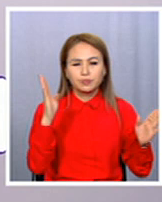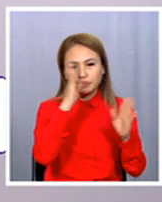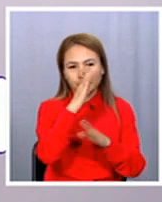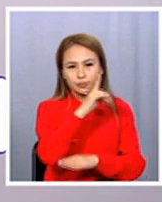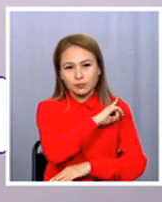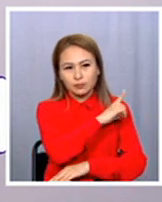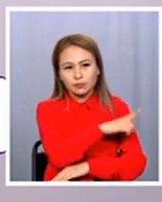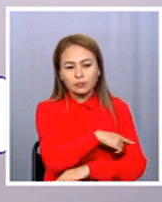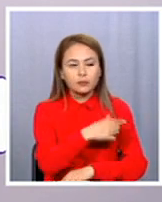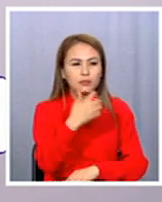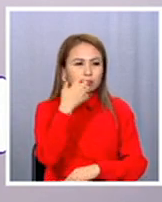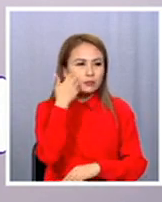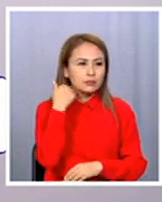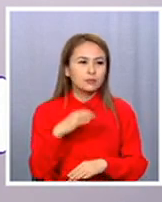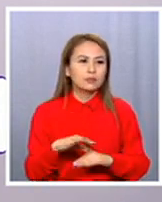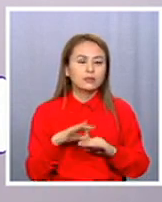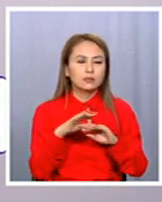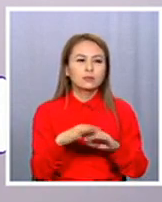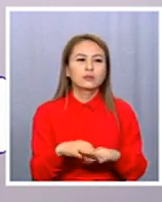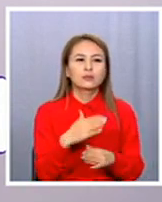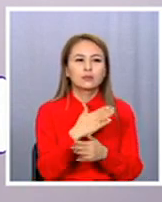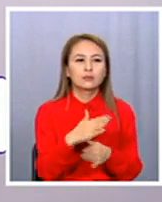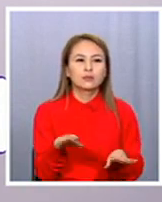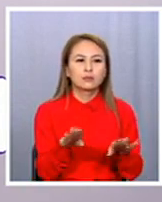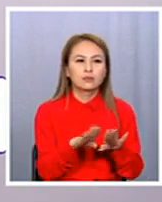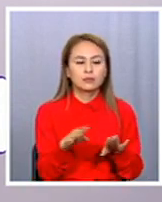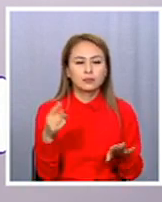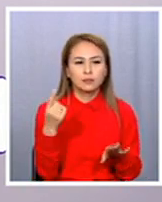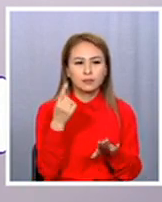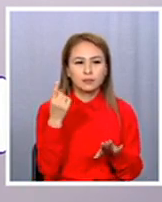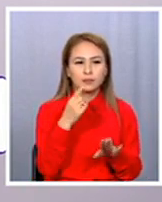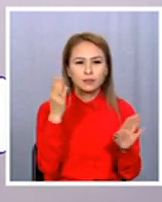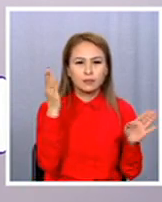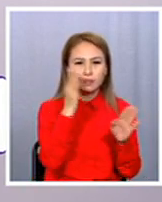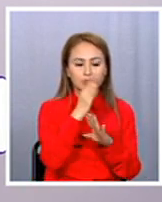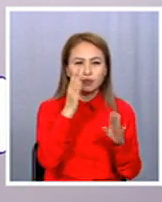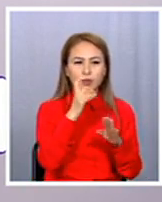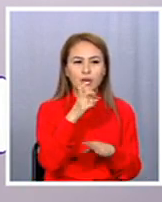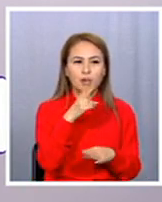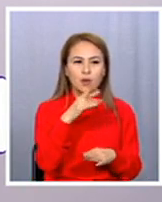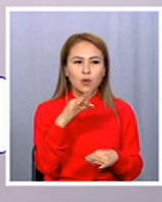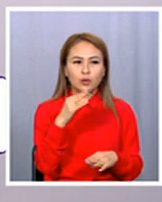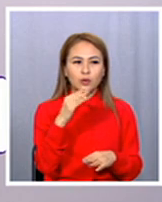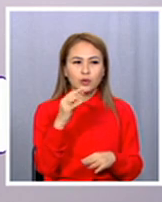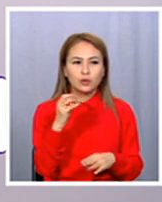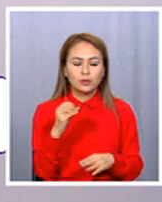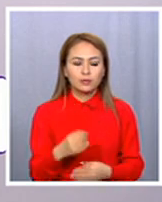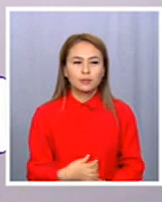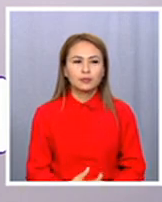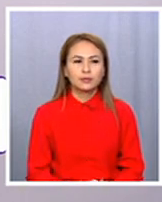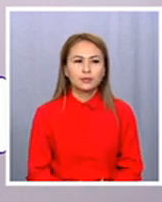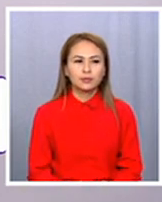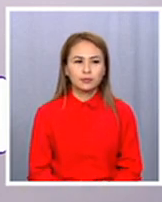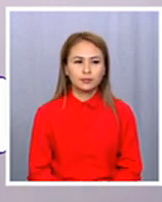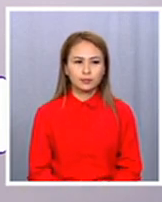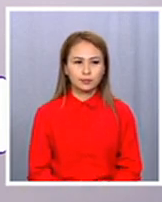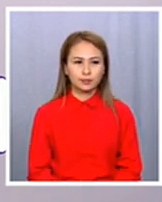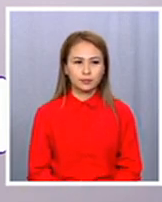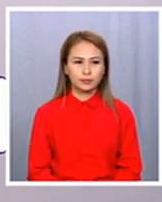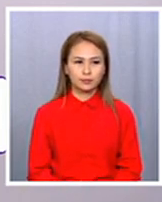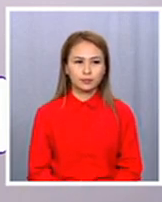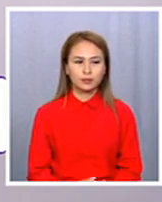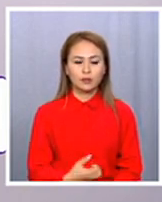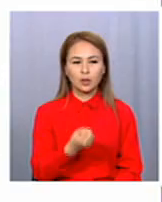күштердің арқасында пайда болады. Оны біз бірінші табиғи экожүйеге жатқызамыз. Ал үшінші сіздерге